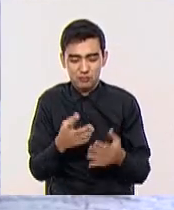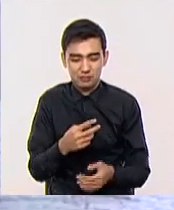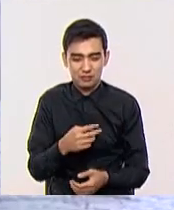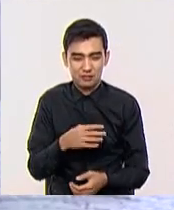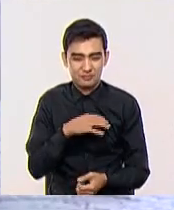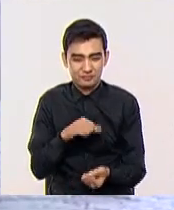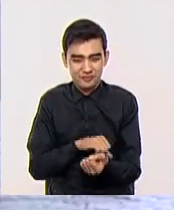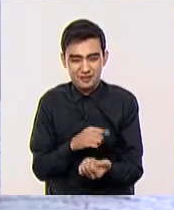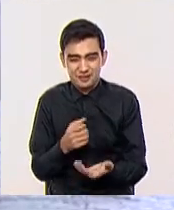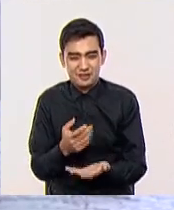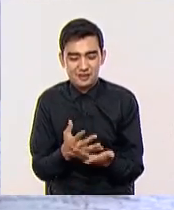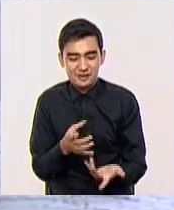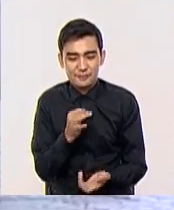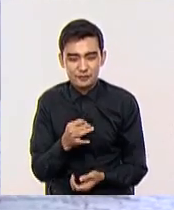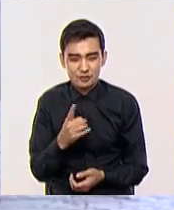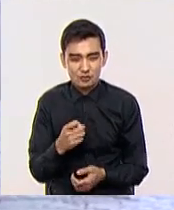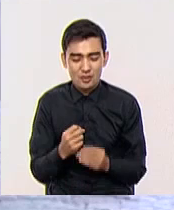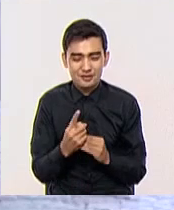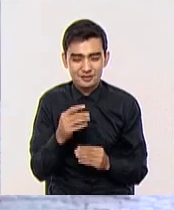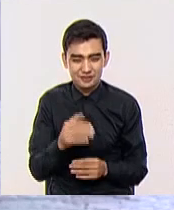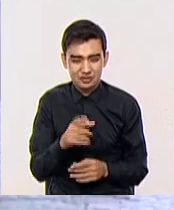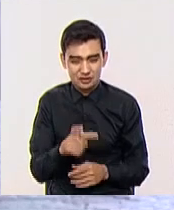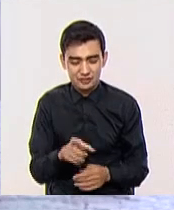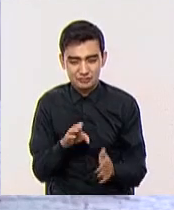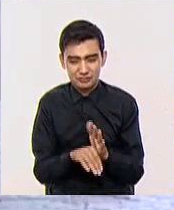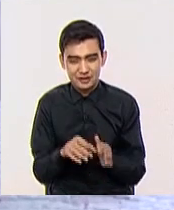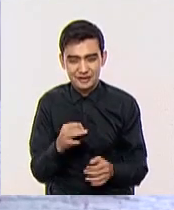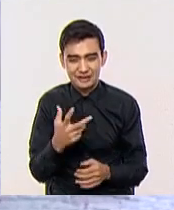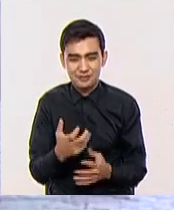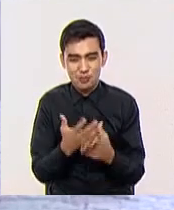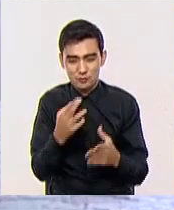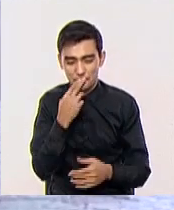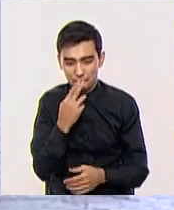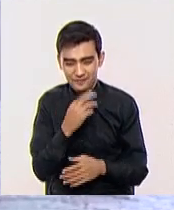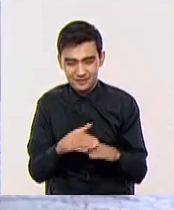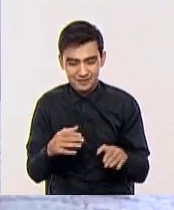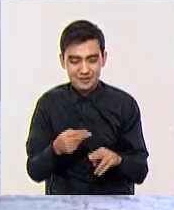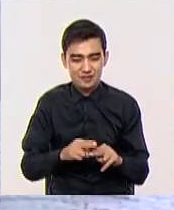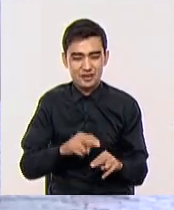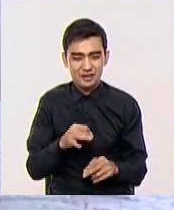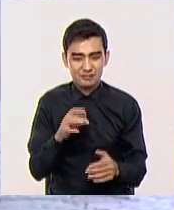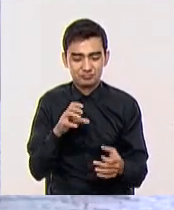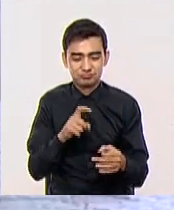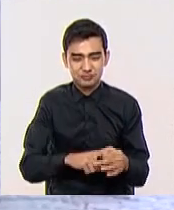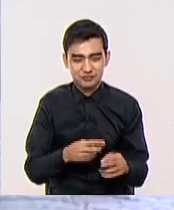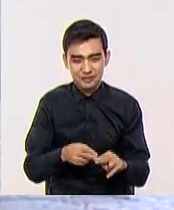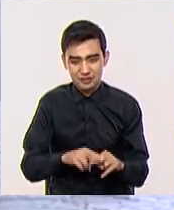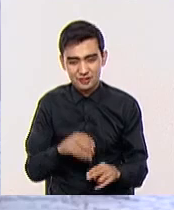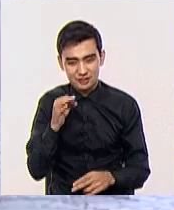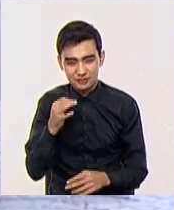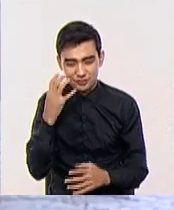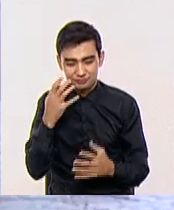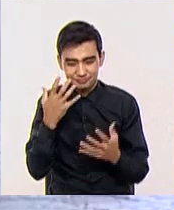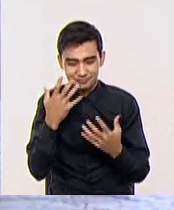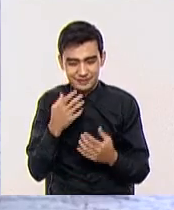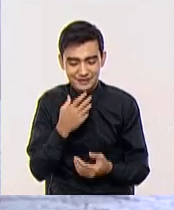мың адам нашақор ретінде есепте тұр екен. Оның 300-ге жуығы кәмелетке толмағандар. Өкінішке орай есепке ілікпеген қара түнектен арыла алмай